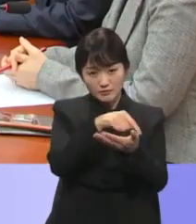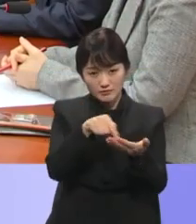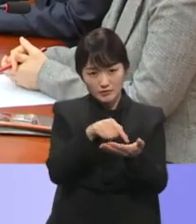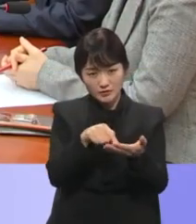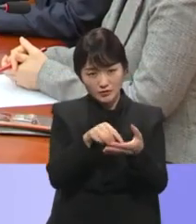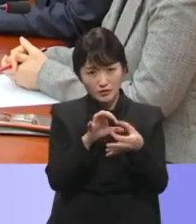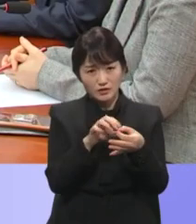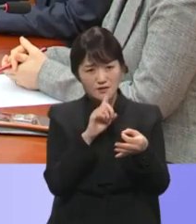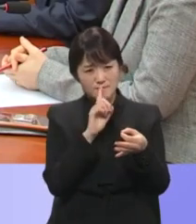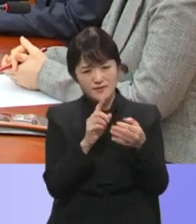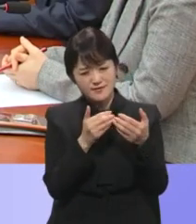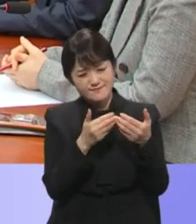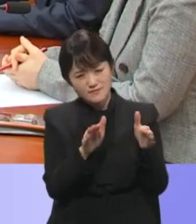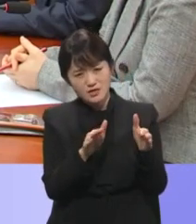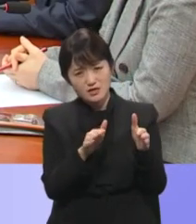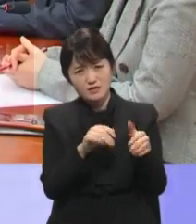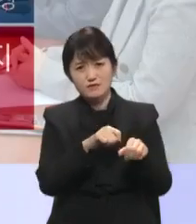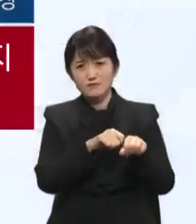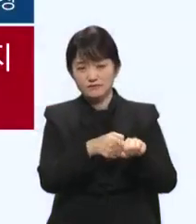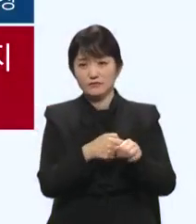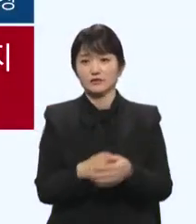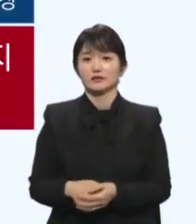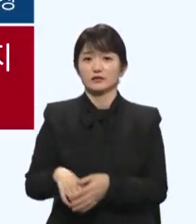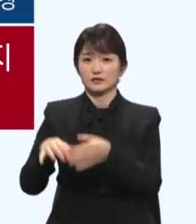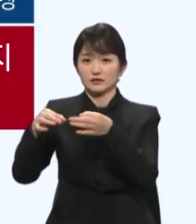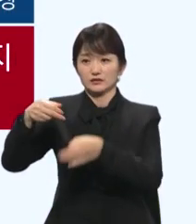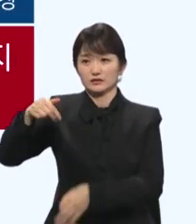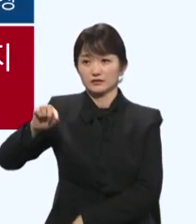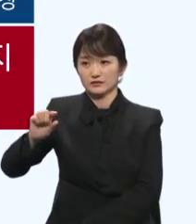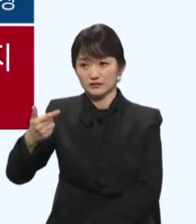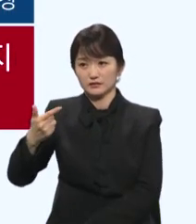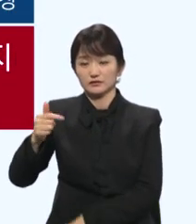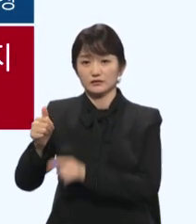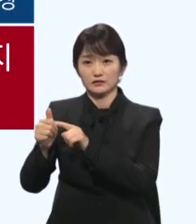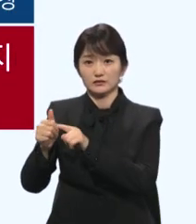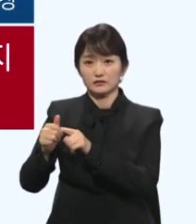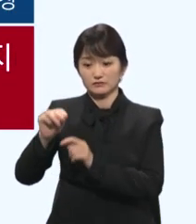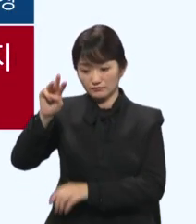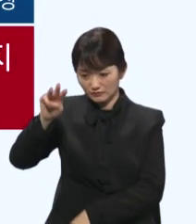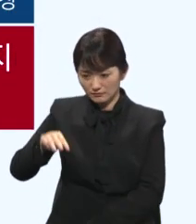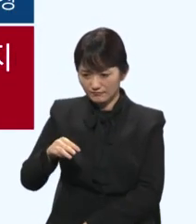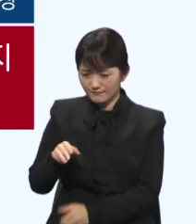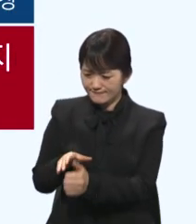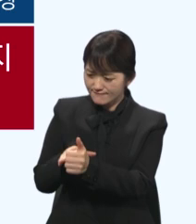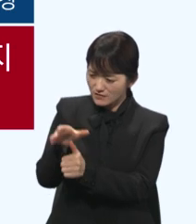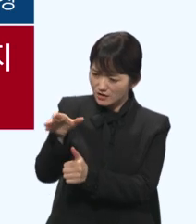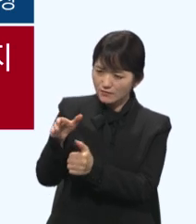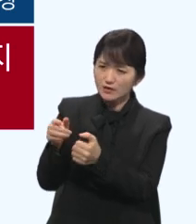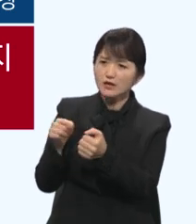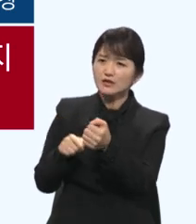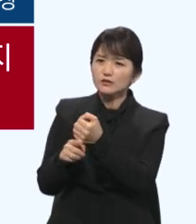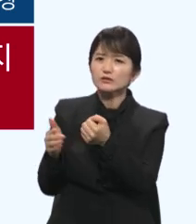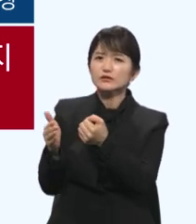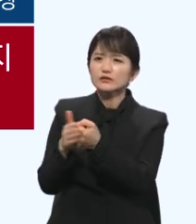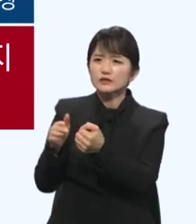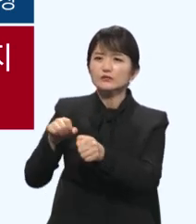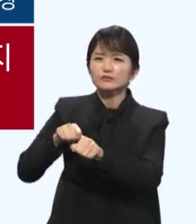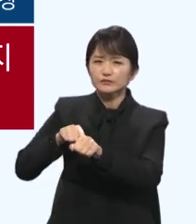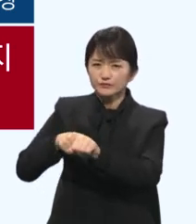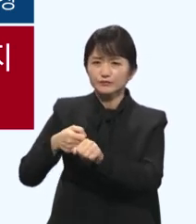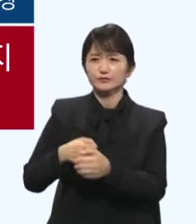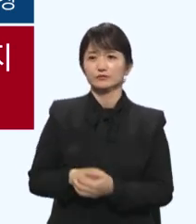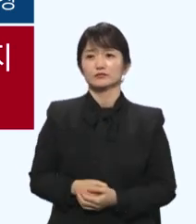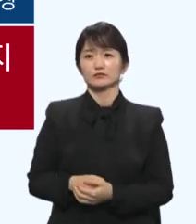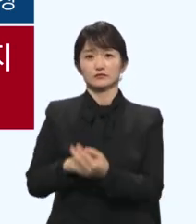징계를 받은 것이고 김재현 최고은 광주에 대해서 상당히 좀 마는 발언을 해서 이제 징계에 오른 건데 이분들 대해서는 왜